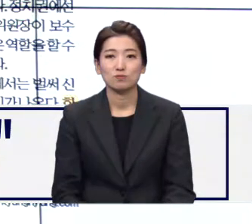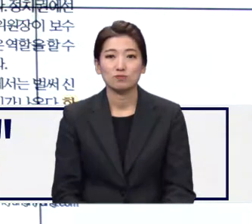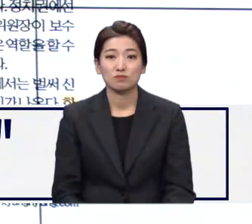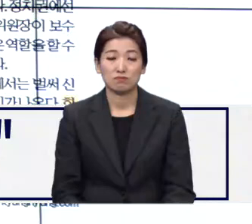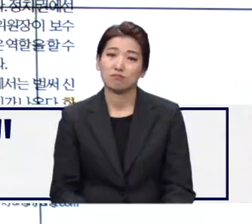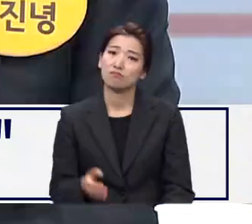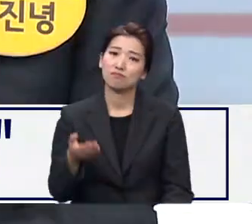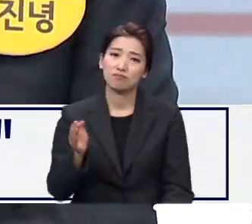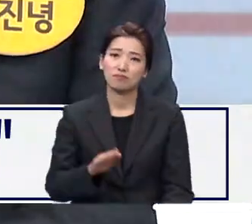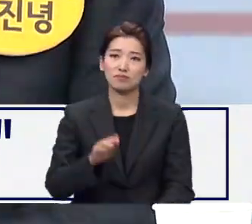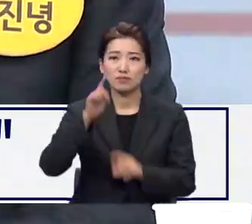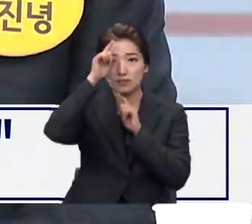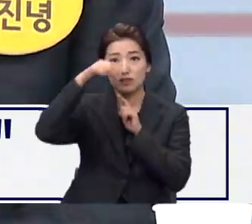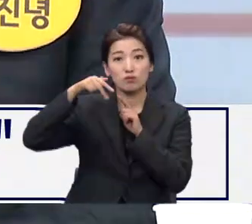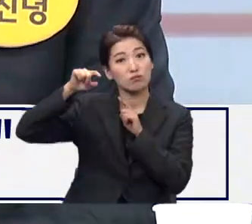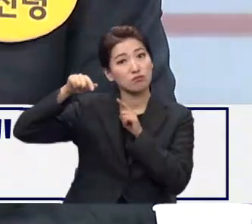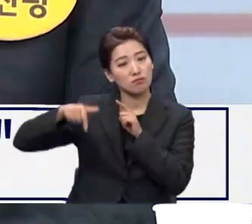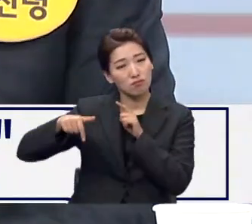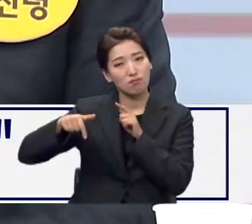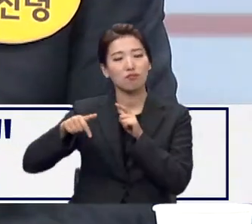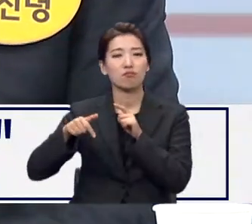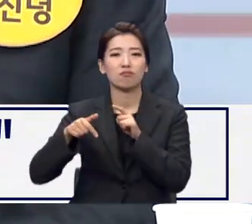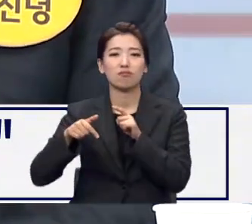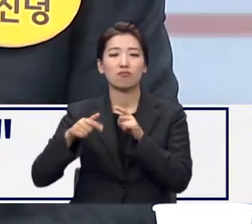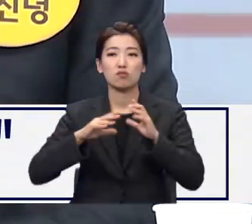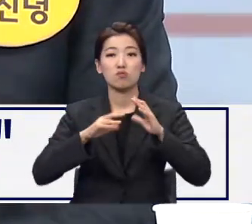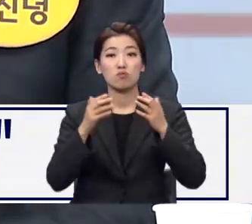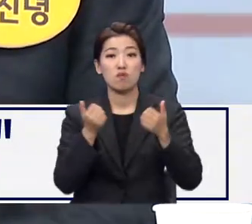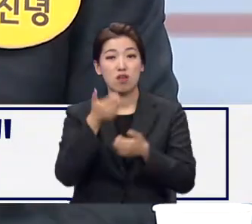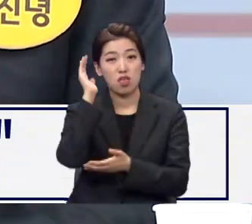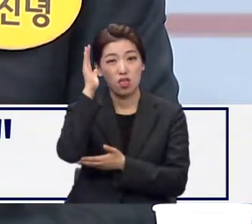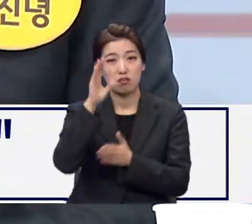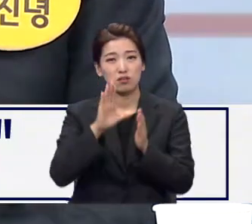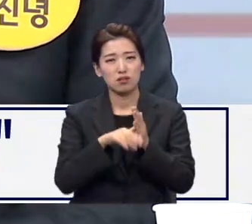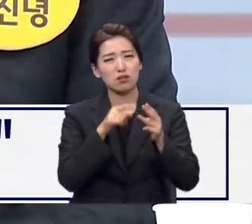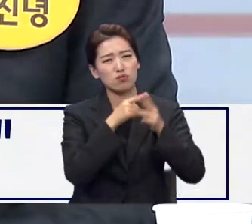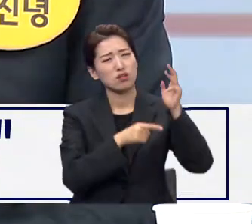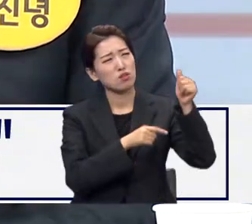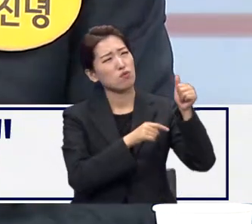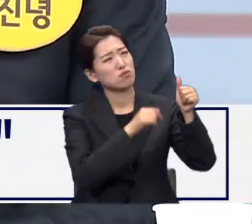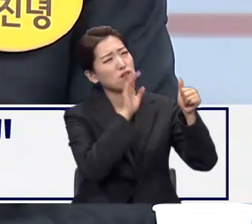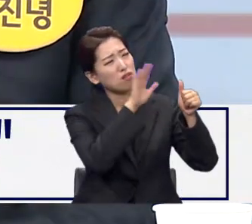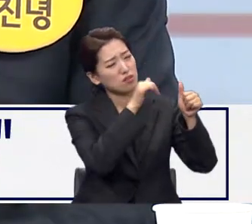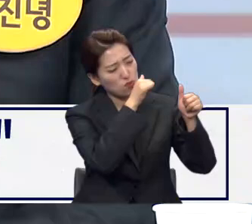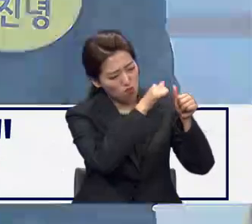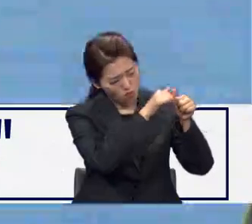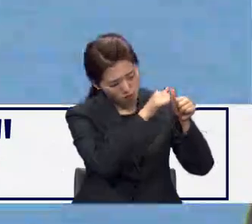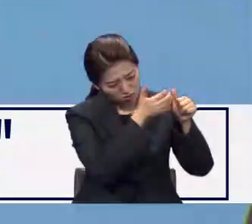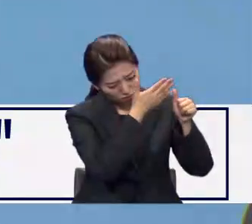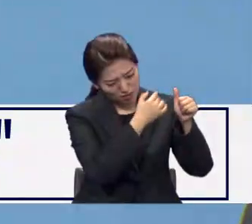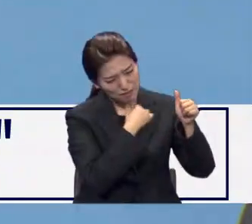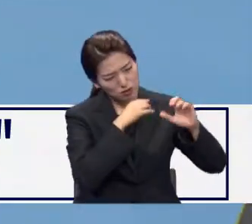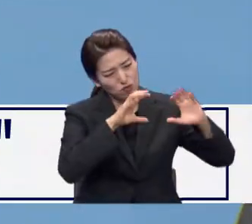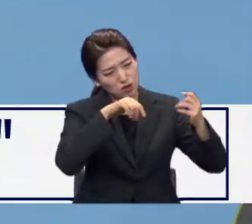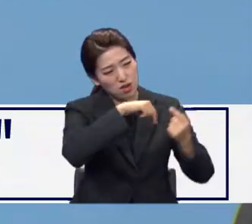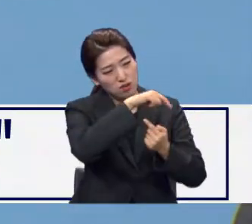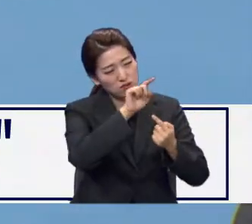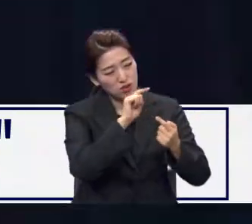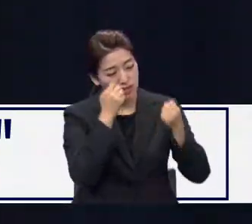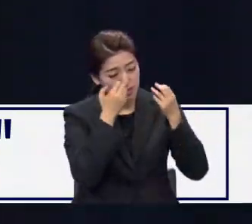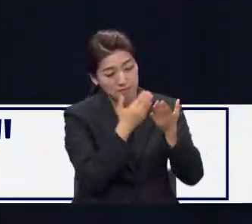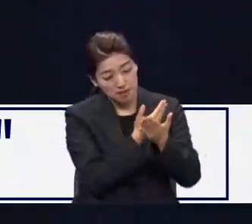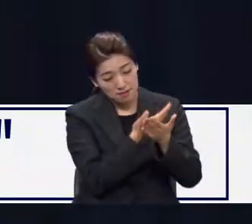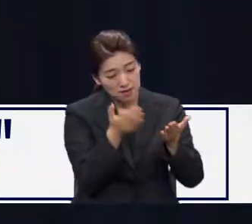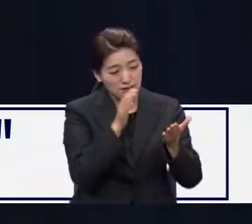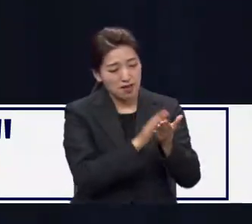국회에서는 윤 대통령한테 올리 약간 상소 비슷하게 윤 대통령을 향해서 얘기를 했고요 이번엔 보수의 심장